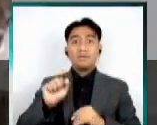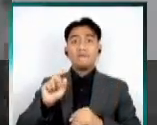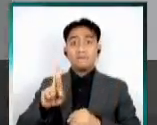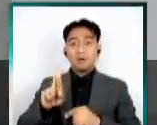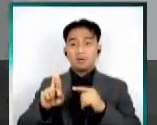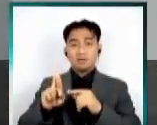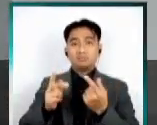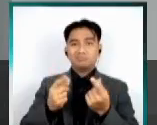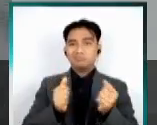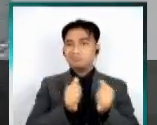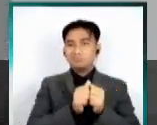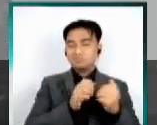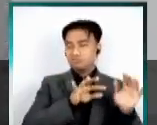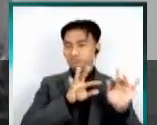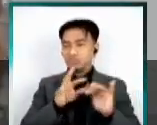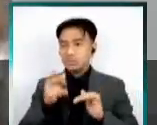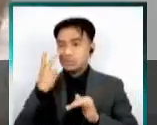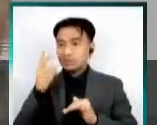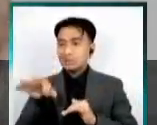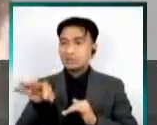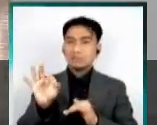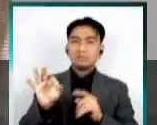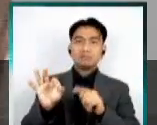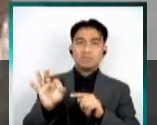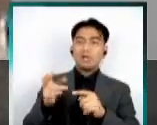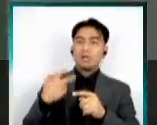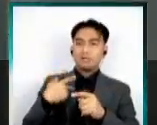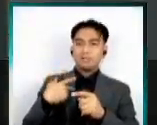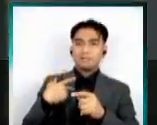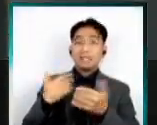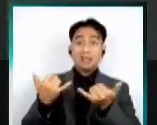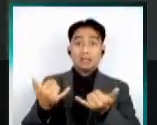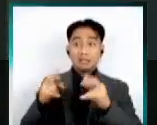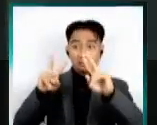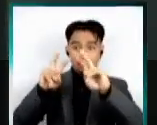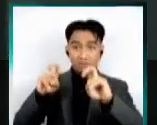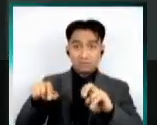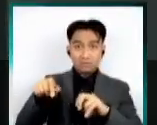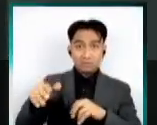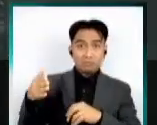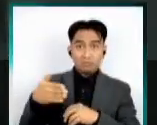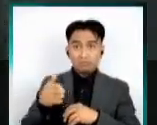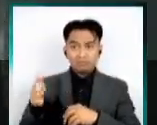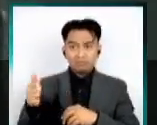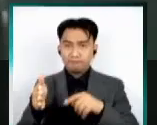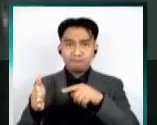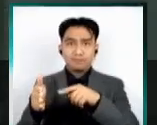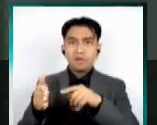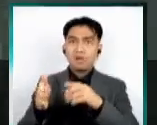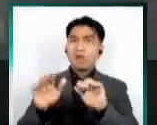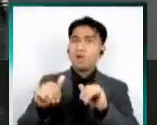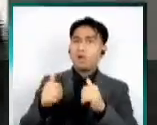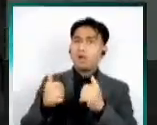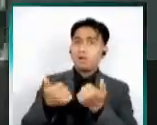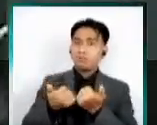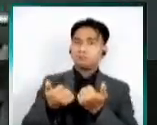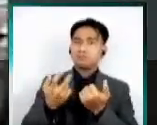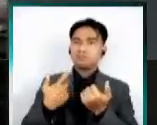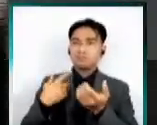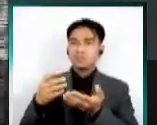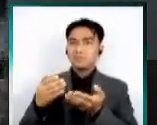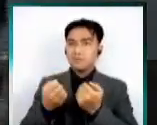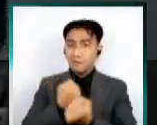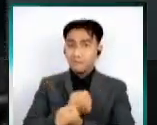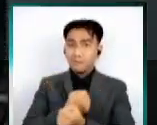Resources. Sinuri nila ang kondisyon ng butanding at kung paano ito maayos na mapapakawalan sa fish